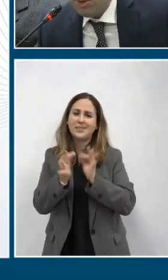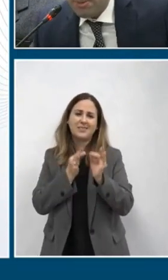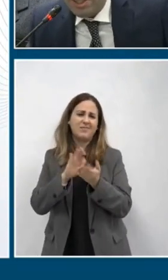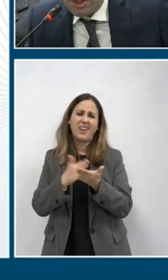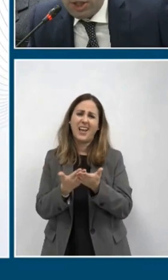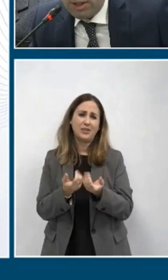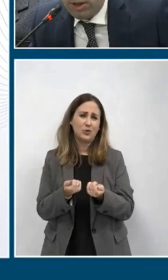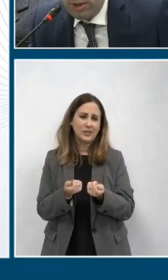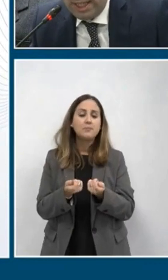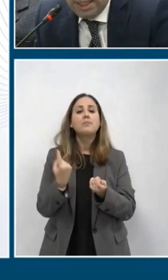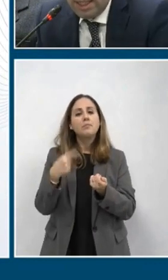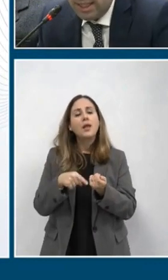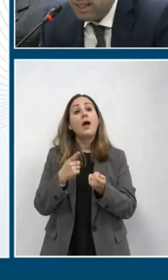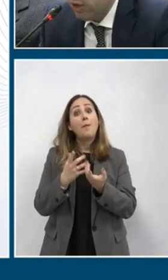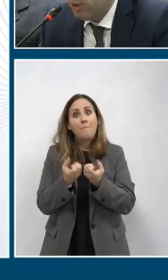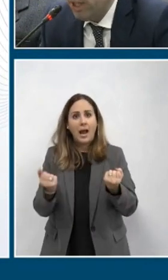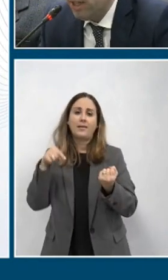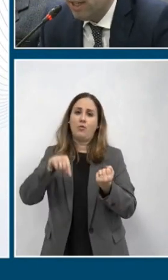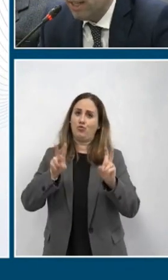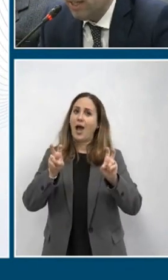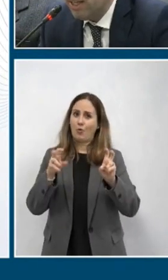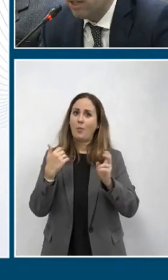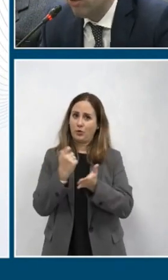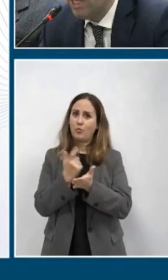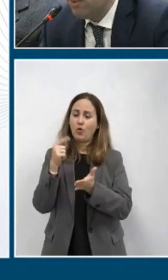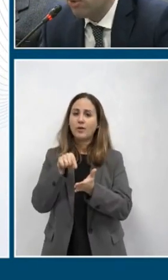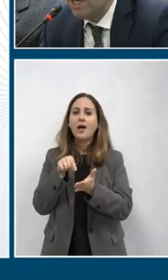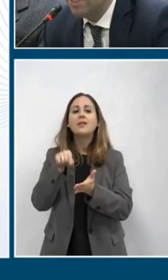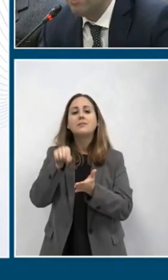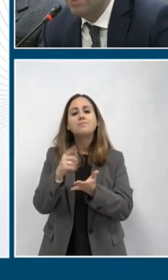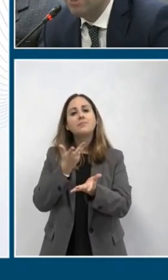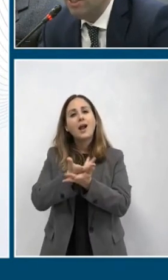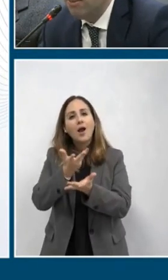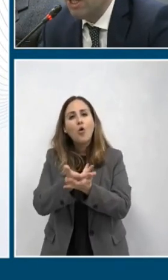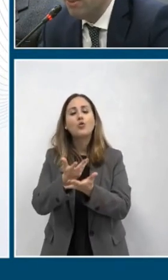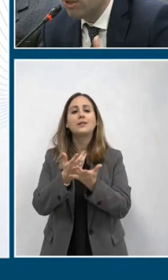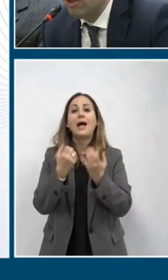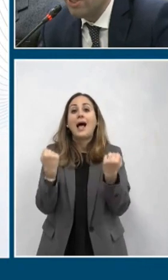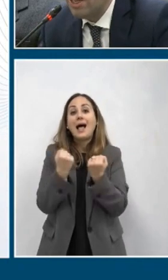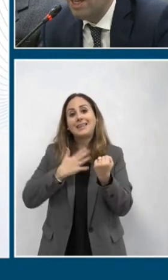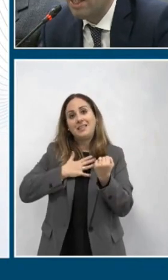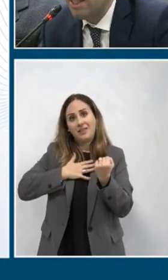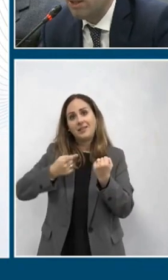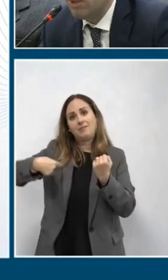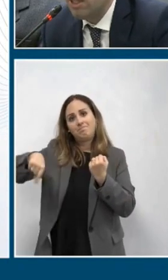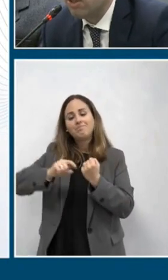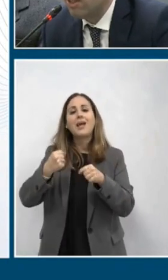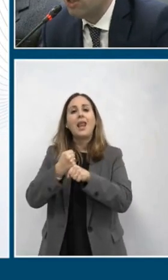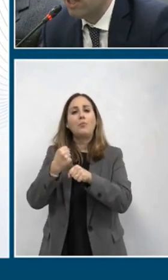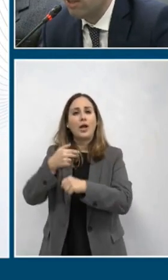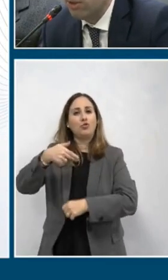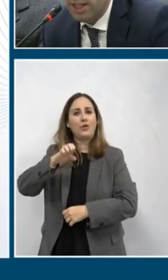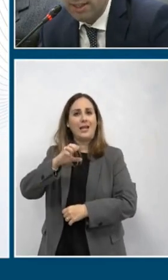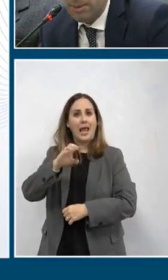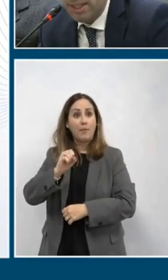è sicuramente al centro allora noi qui raccontiamo Qual è l'attività di nemolab sono in sala anche alcuni